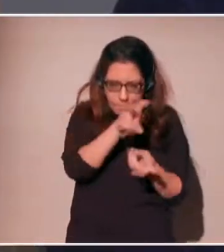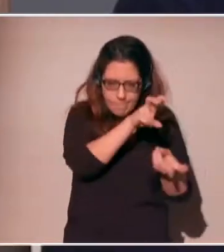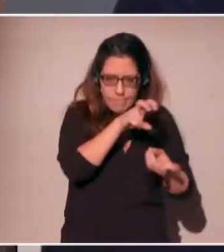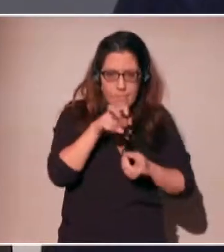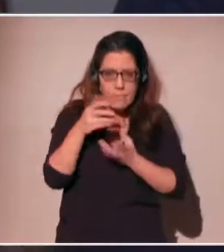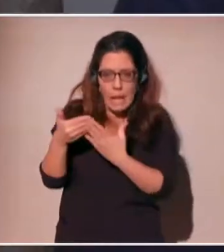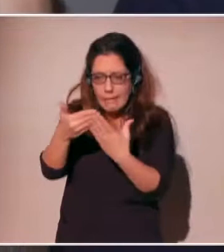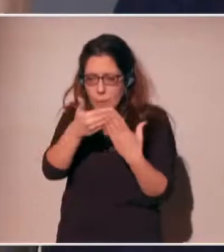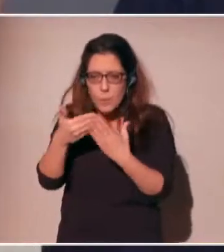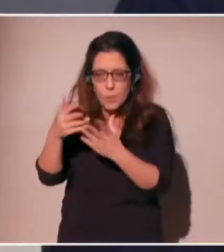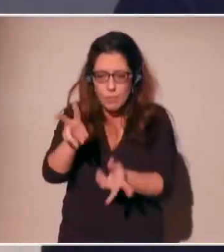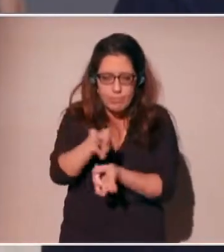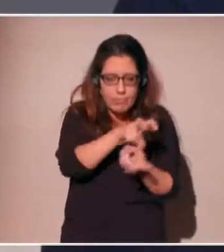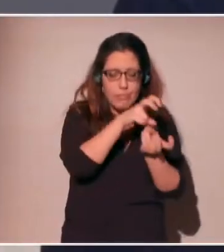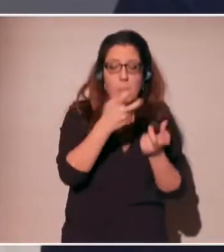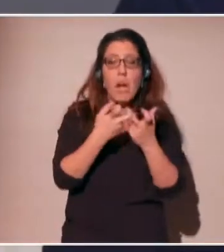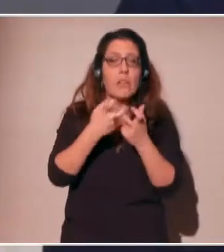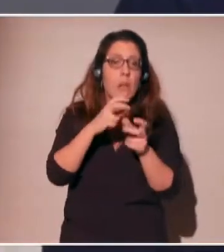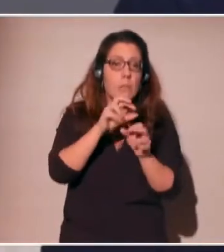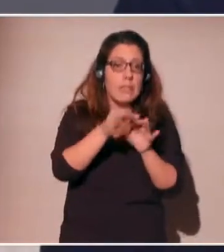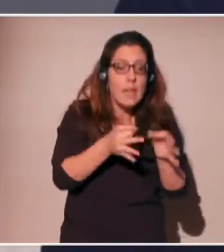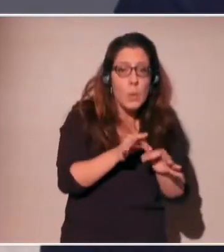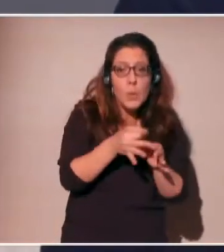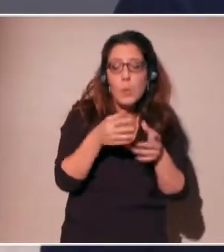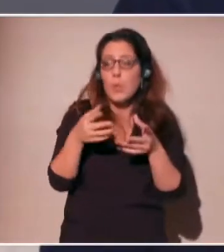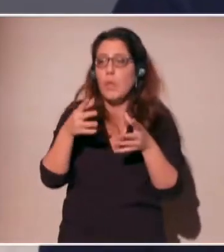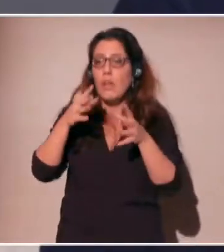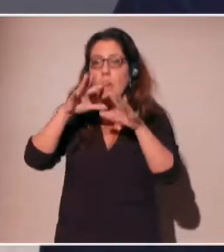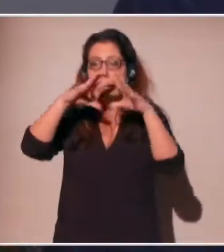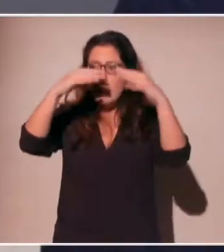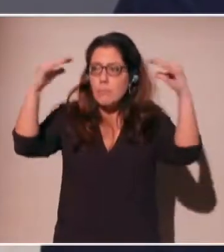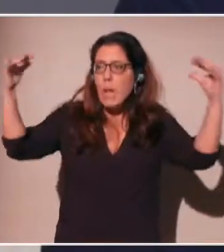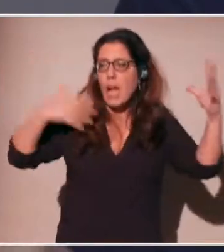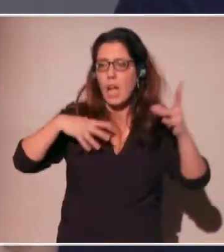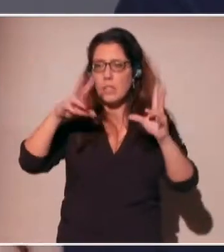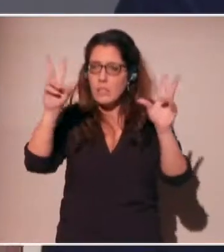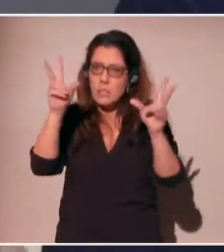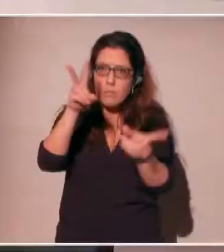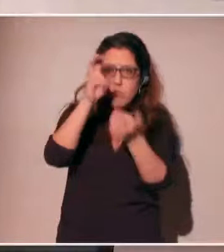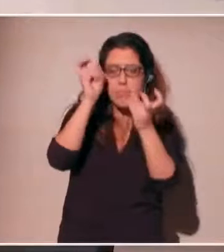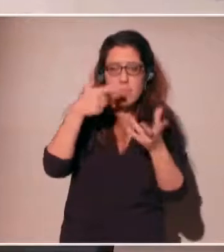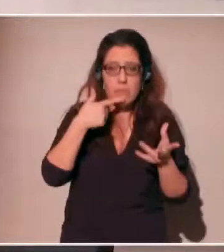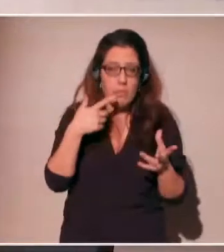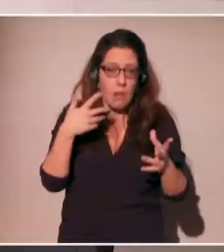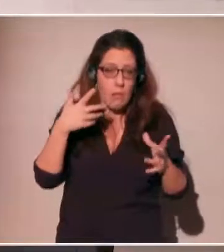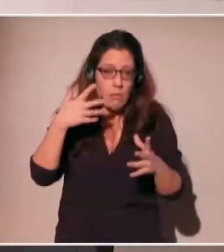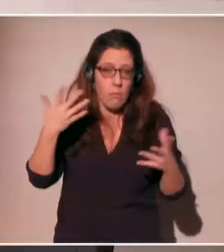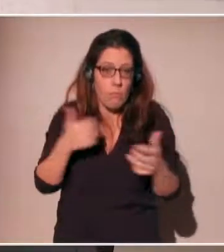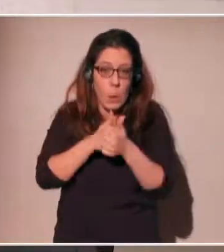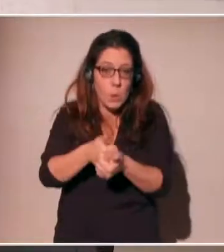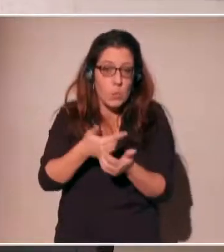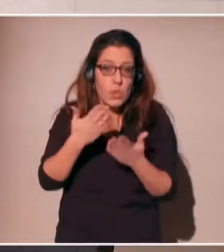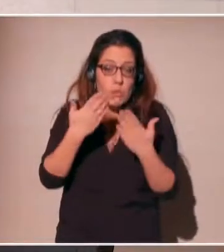étudient. Cela peut être une cellule, cela pourrait être l'espace, cela pourrait être quelle que soit l'échelle. Et